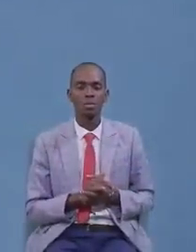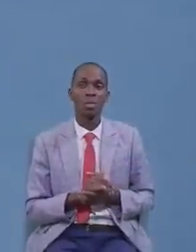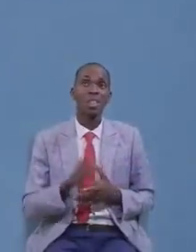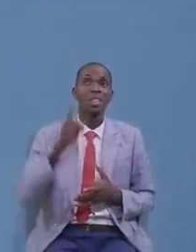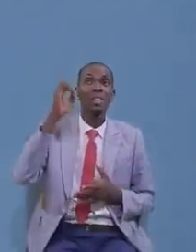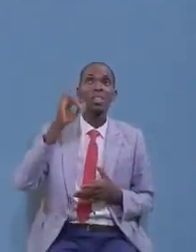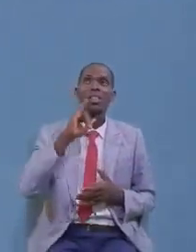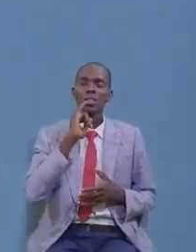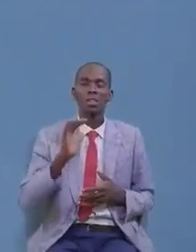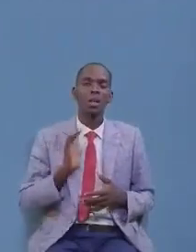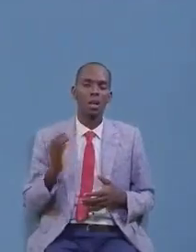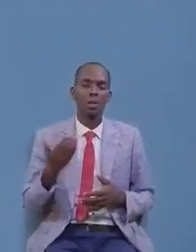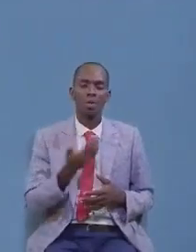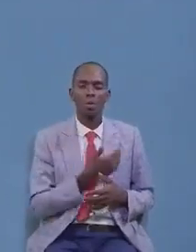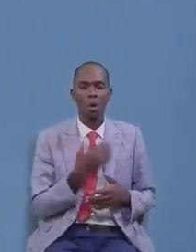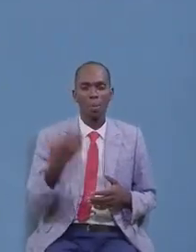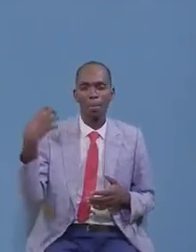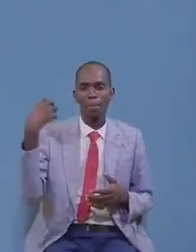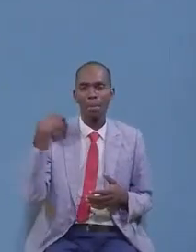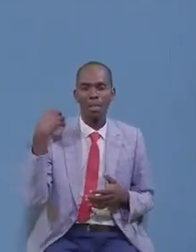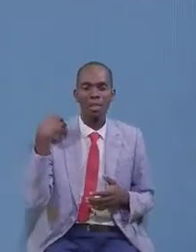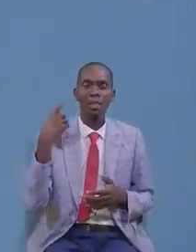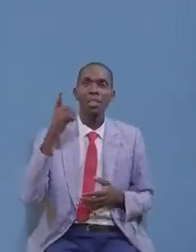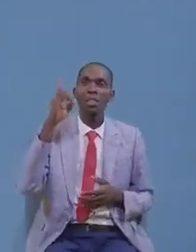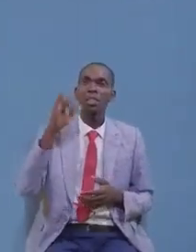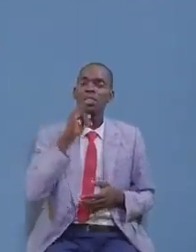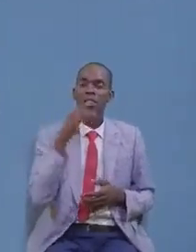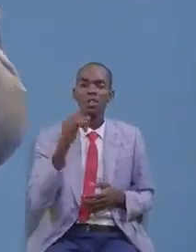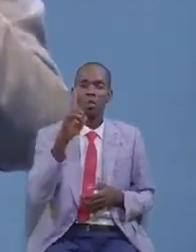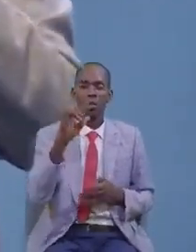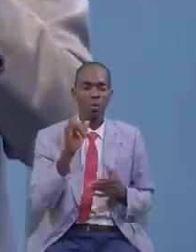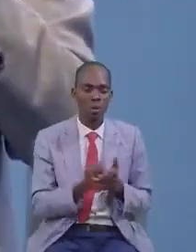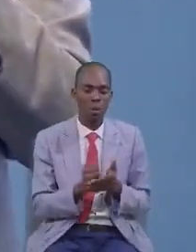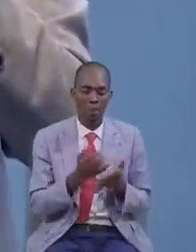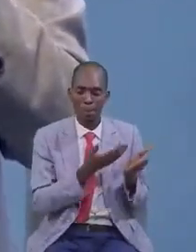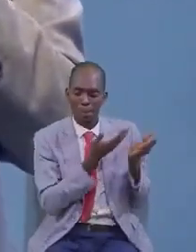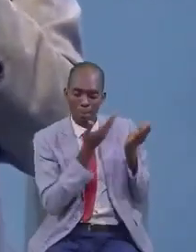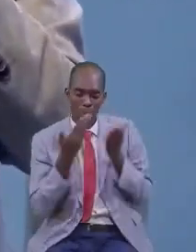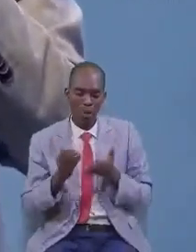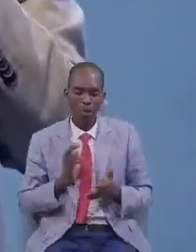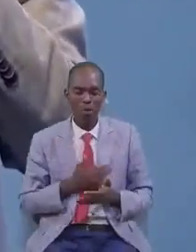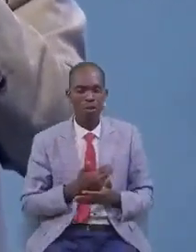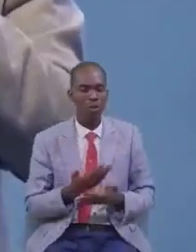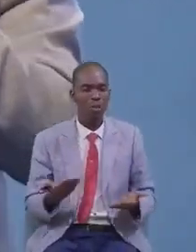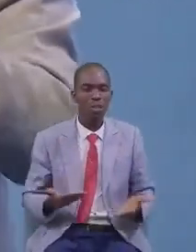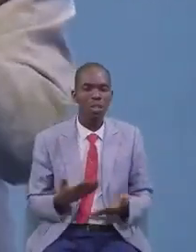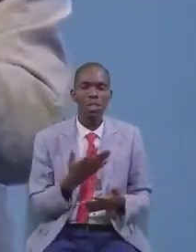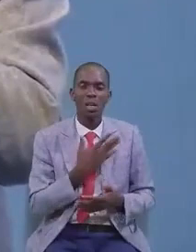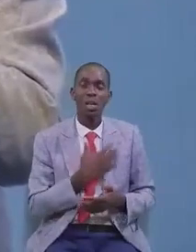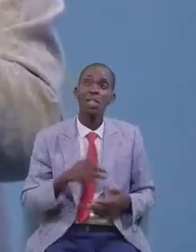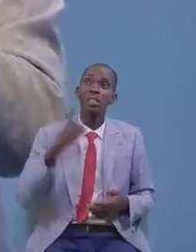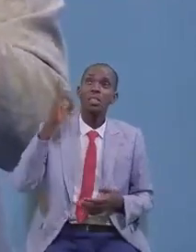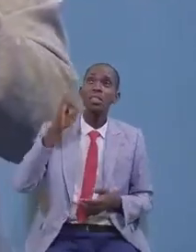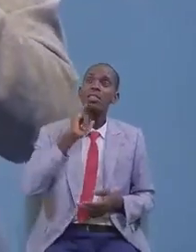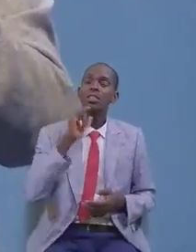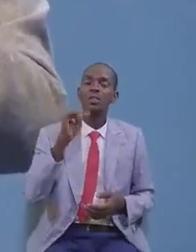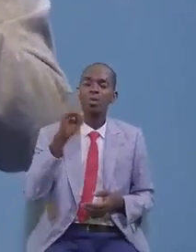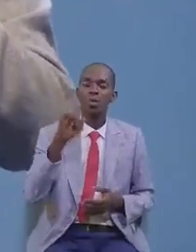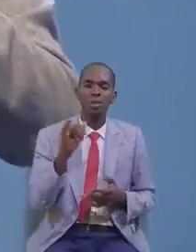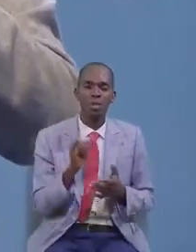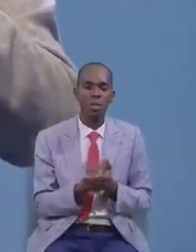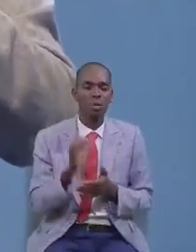master. ఆయన మన యజమాని. He is the one that placed us here. ఆయనే మనల్ని ఇక్కడ ఉంచాడు. And the one that gave us the authority,